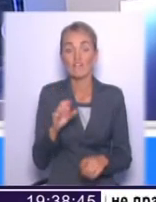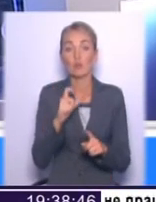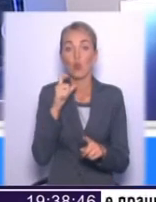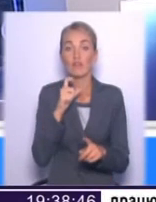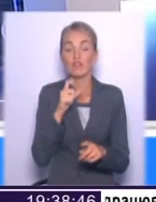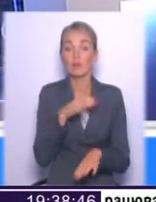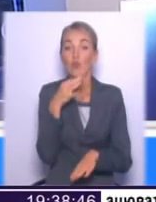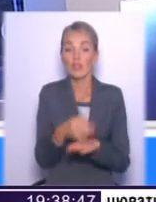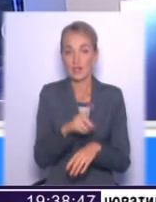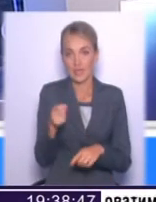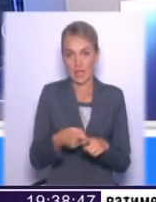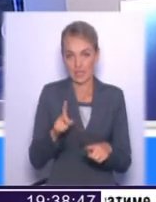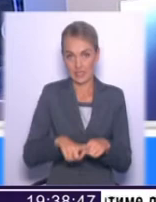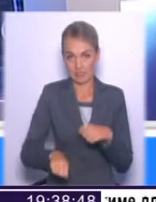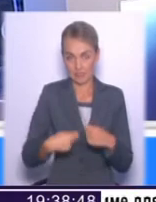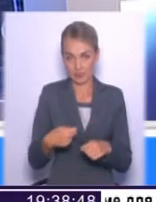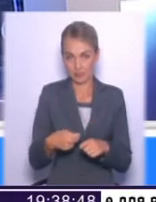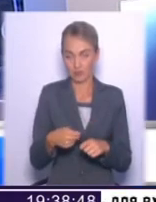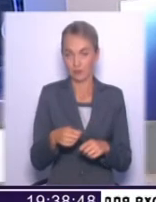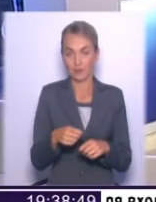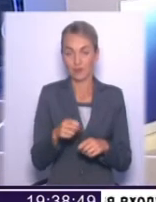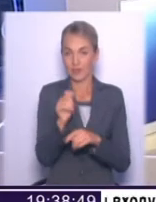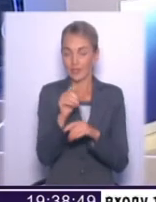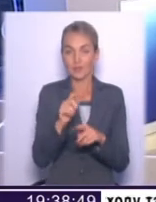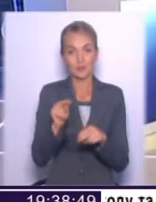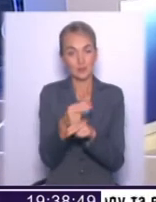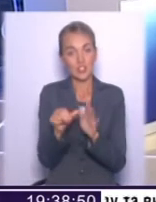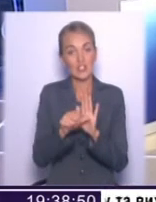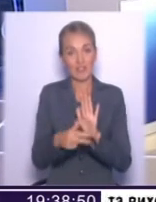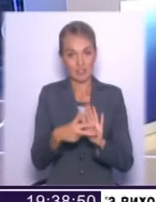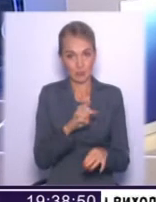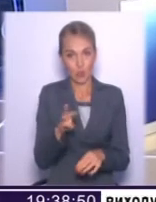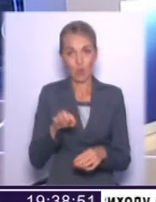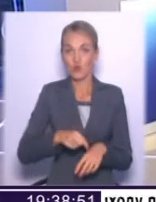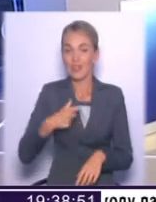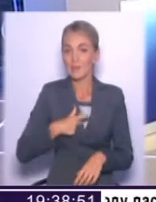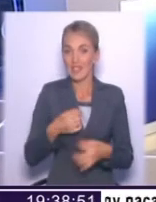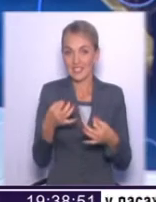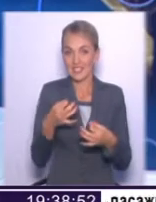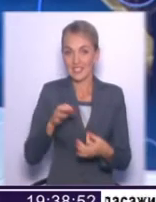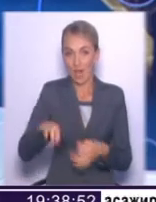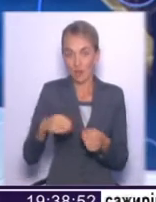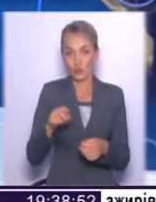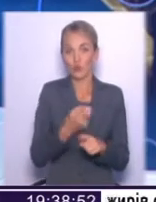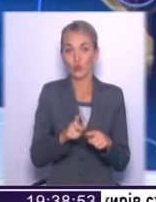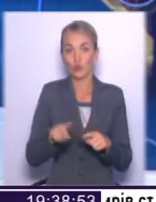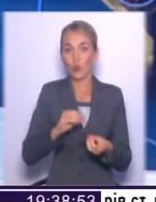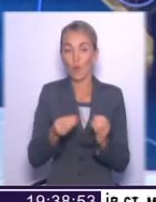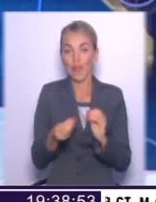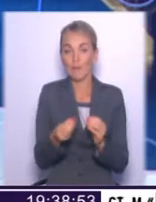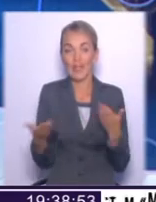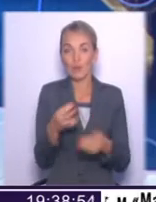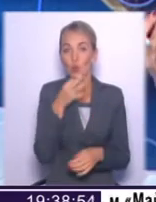збитки? 68 мільйонів, а не 93. Дякую. Почуваюся себе тут зайвою, тому що, ну, там проблеми, які